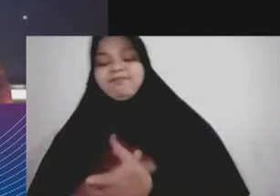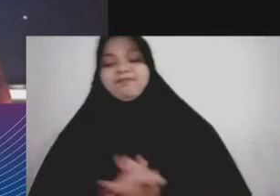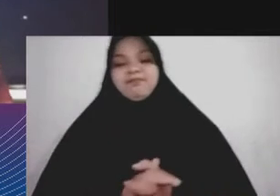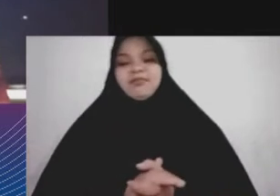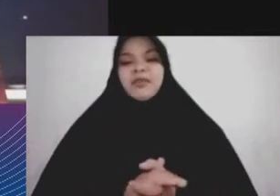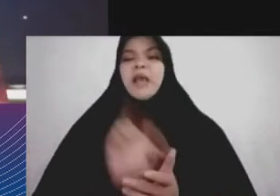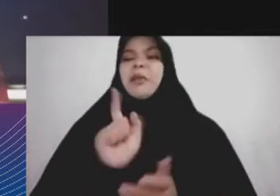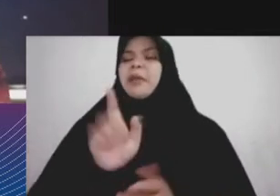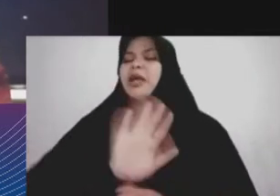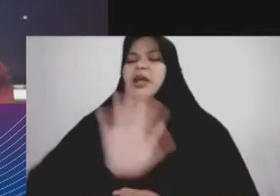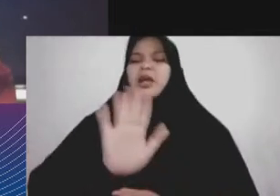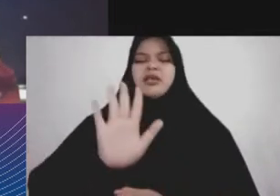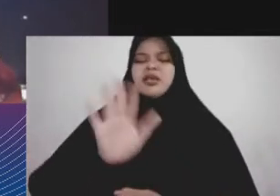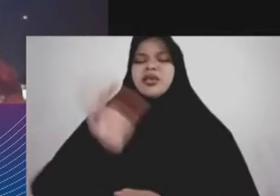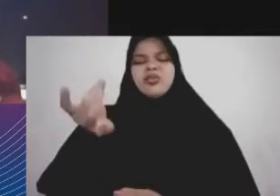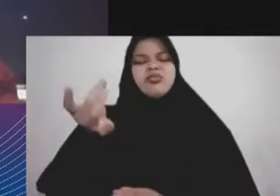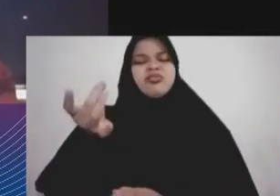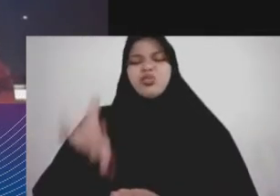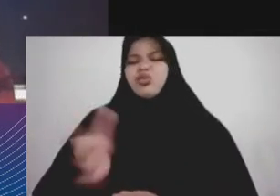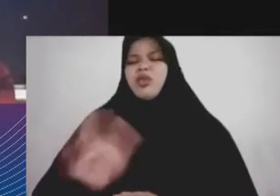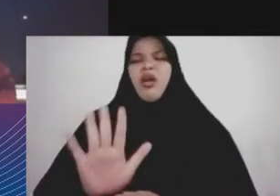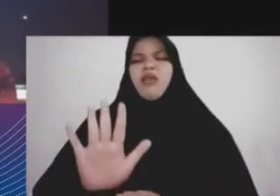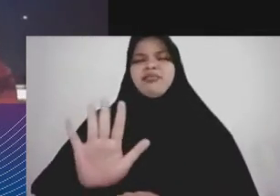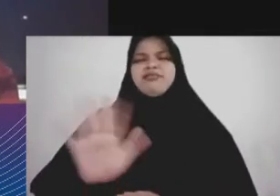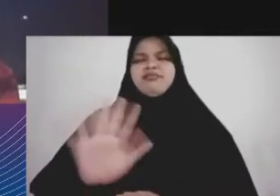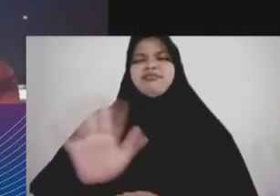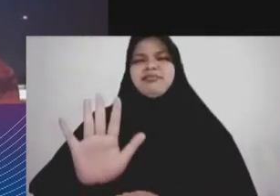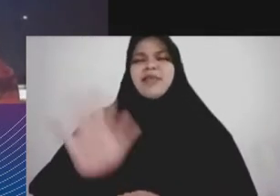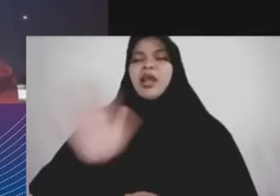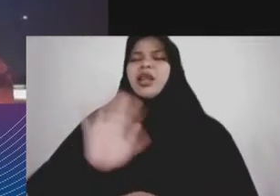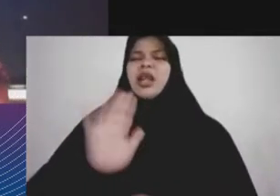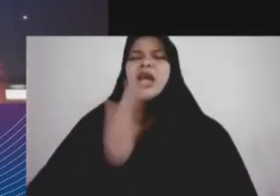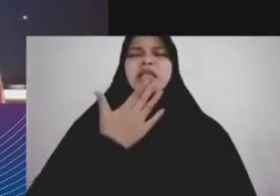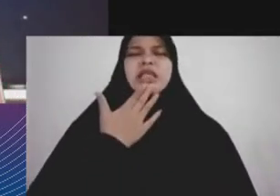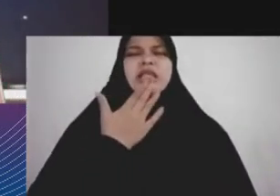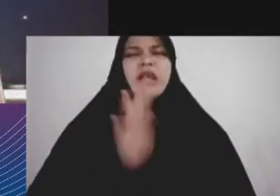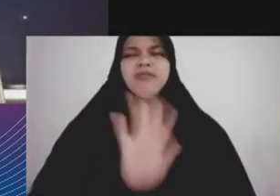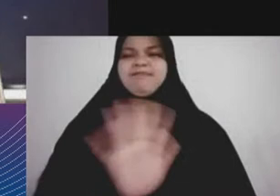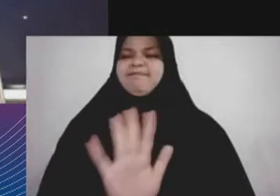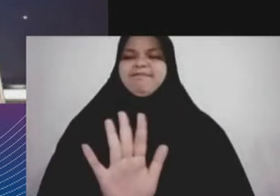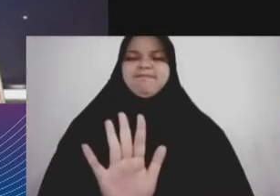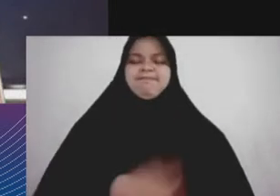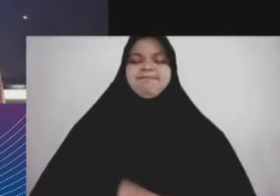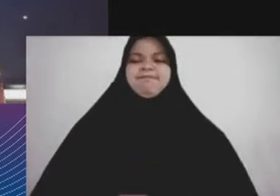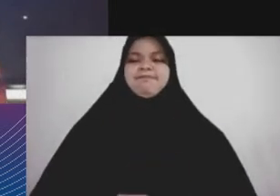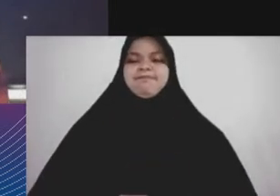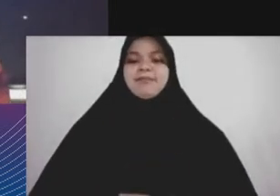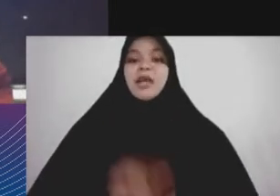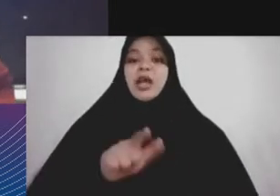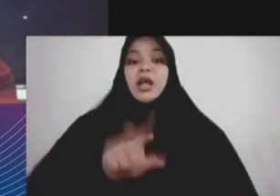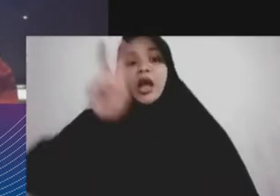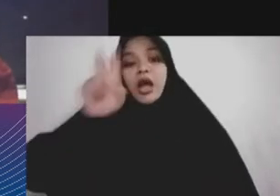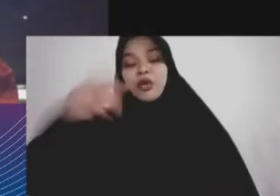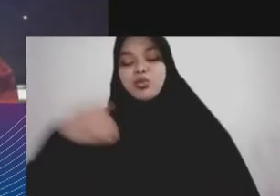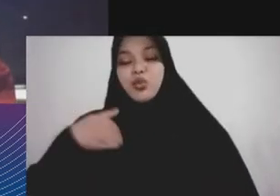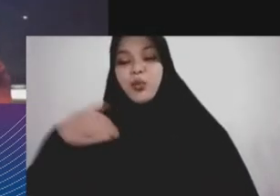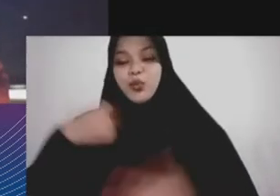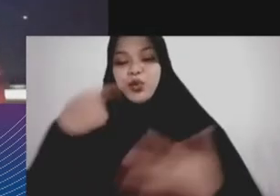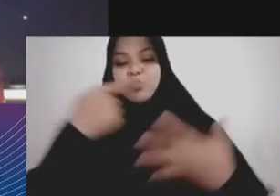tidak mudah untuk tidak sederhana gitu. Dia harus punya poin-poin yang